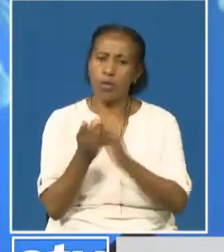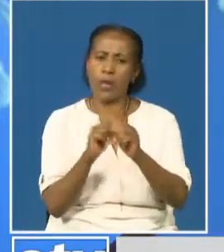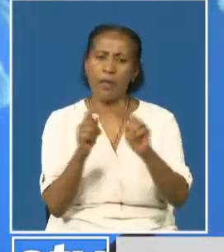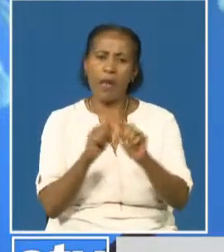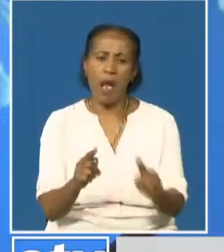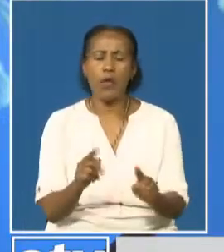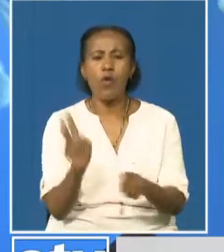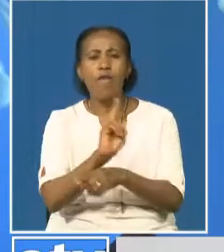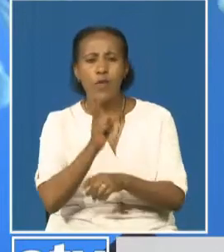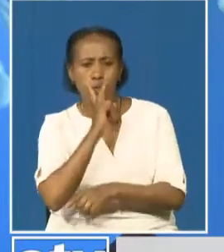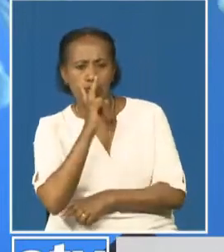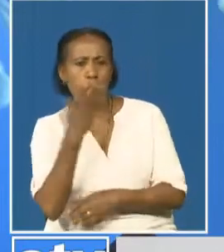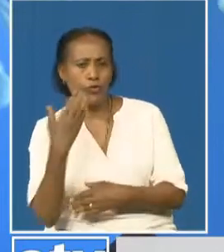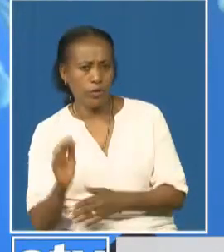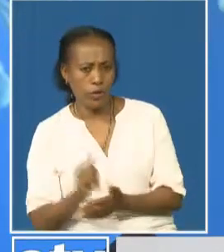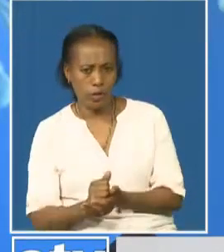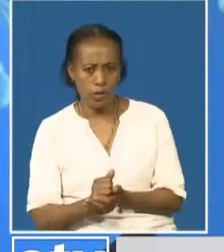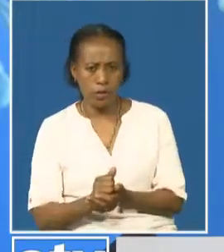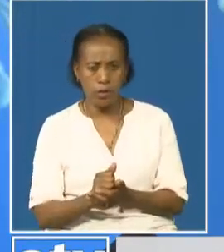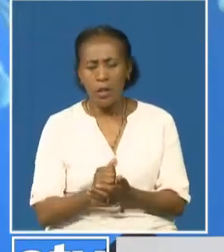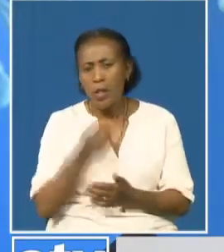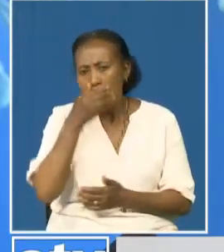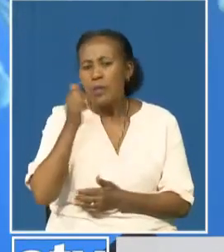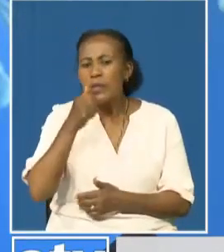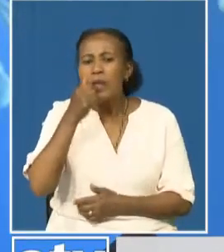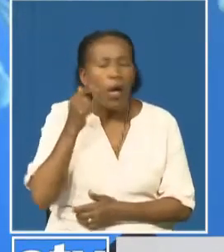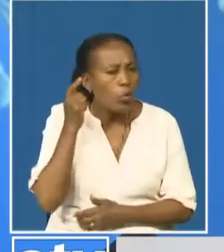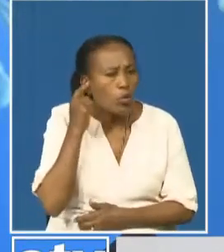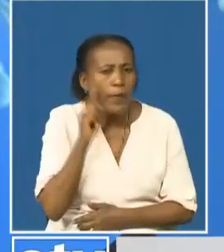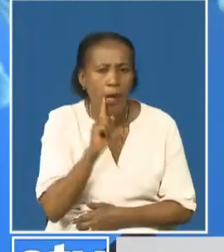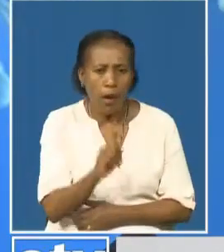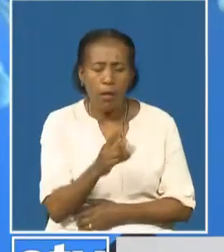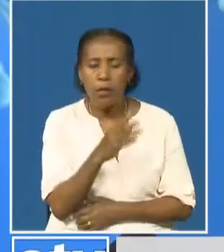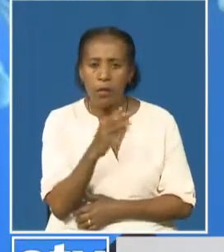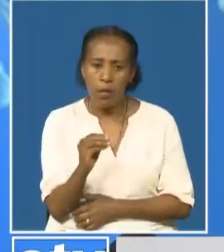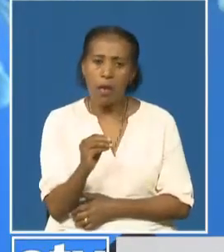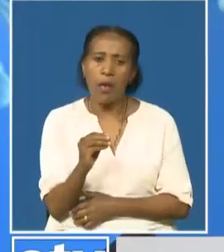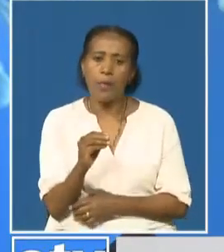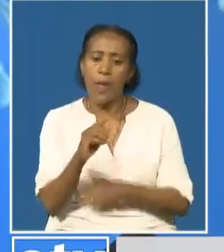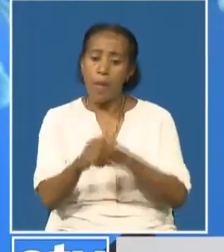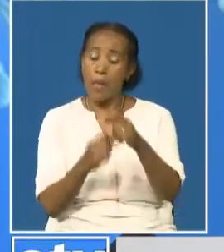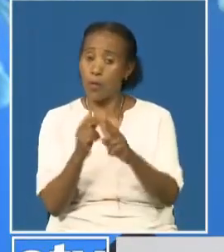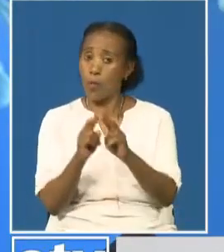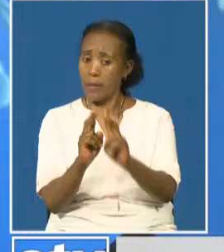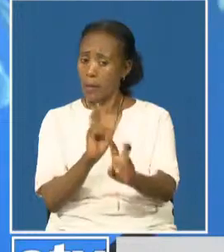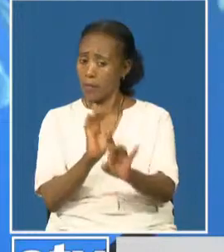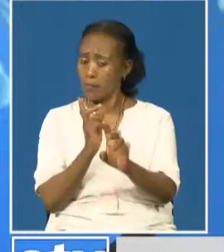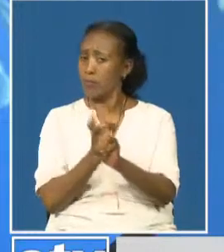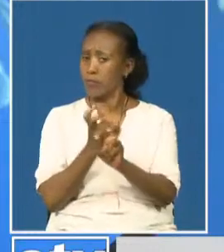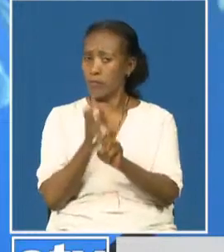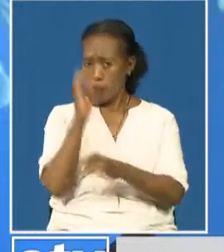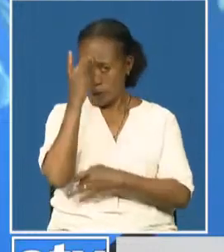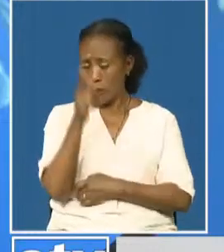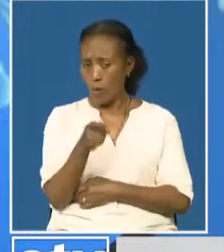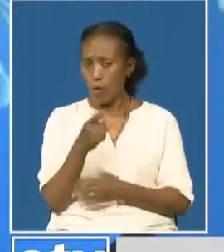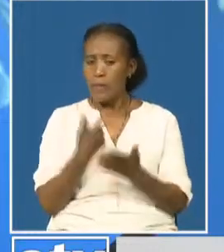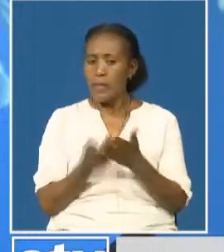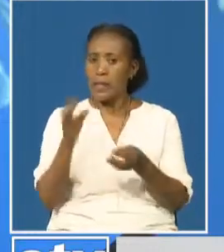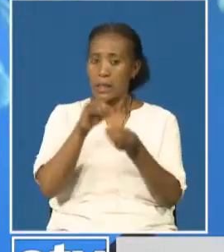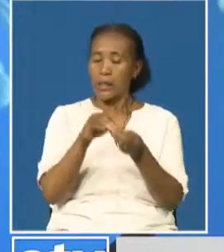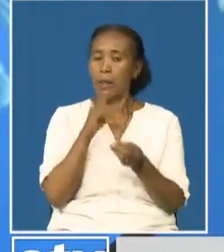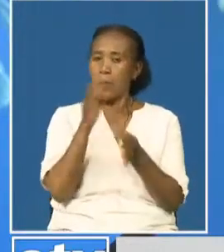የተለያዩ ቪዲዮዎችን ተመልክተናል ያገገሙ ሰዎችም ሲናገሩ ሰምተናልና በሂደቱ በጣም ከባድ ነገር ነው በዚህ ጉዳይ ላይ ግን